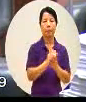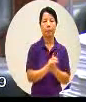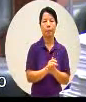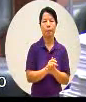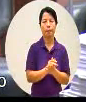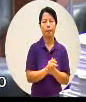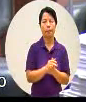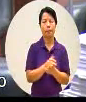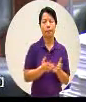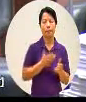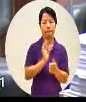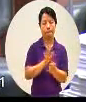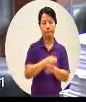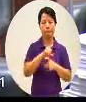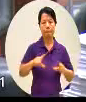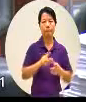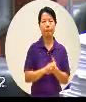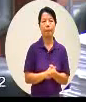吼、